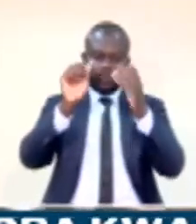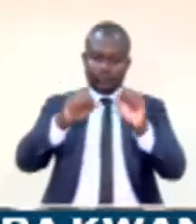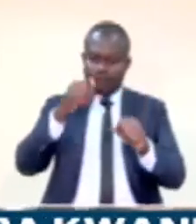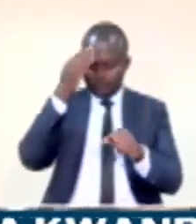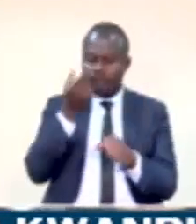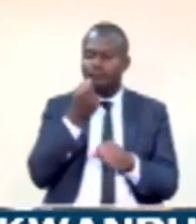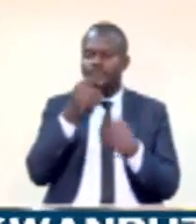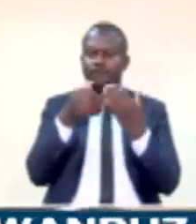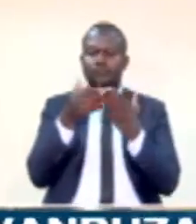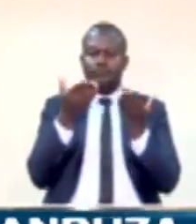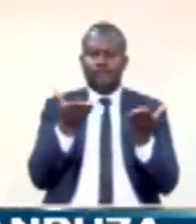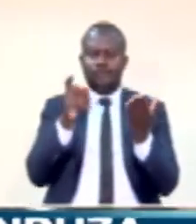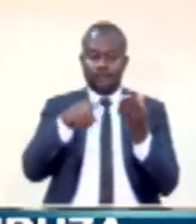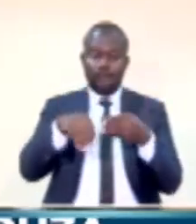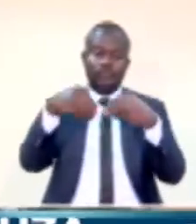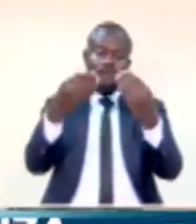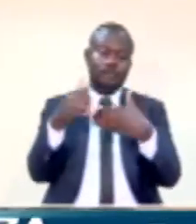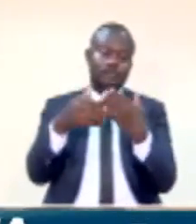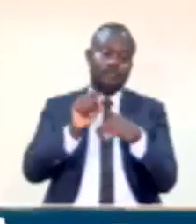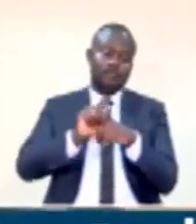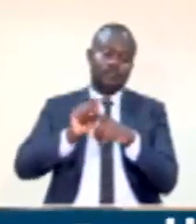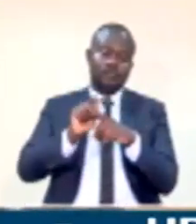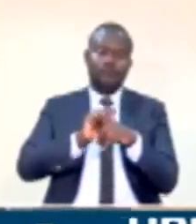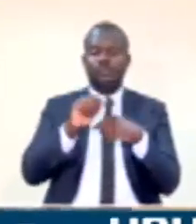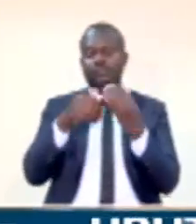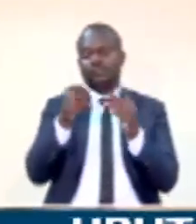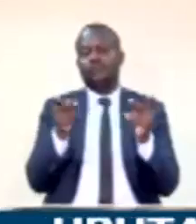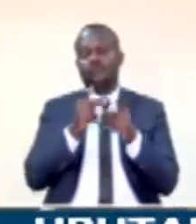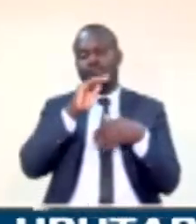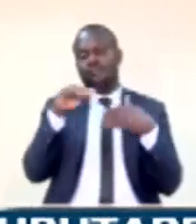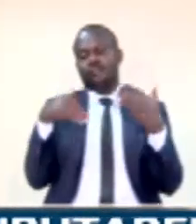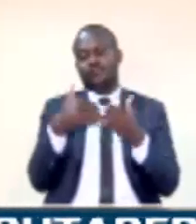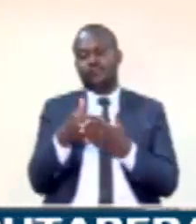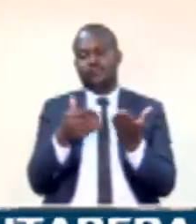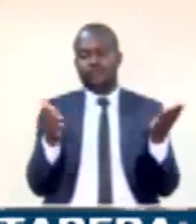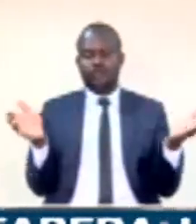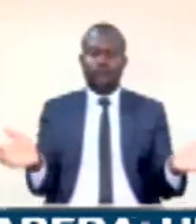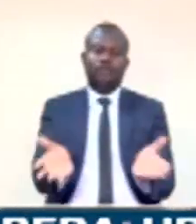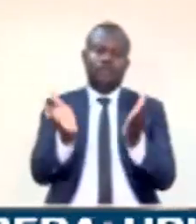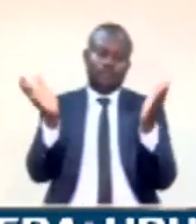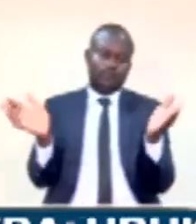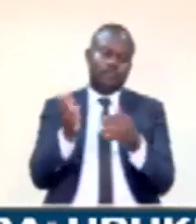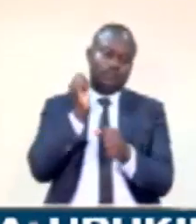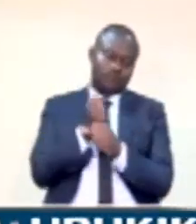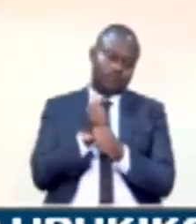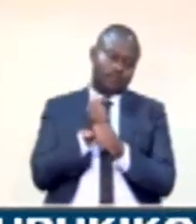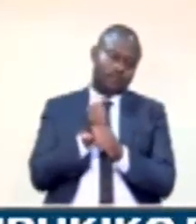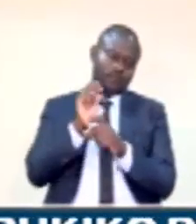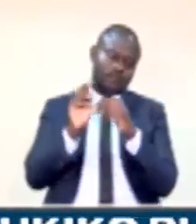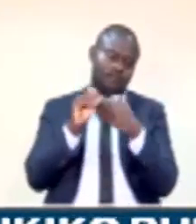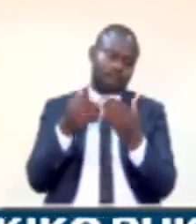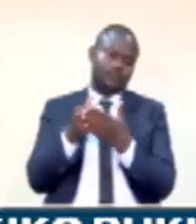irahari abagomba kwitanga barahuguwe bari mu barahantu hose ubukangurambaga burakorwa abantu